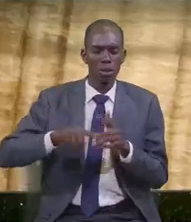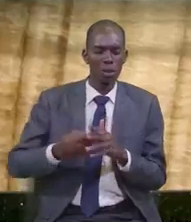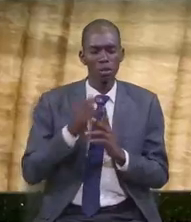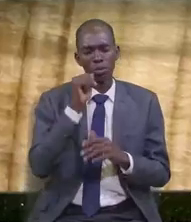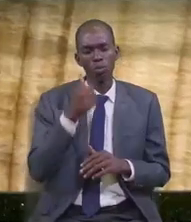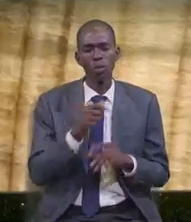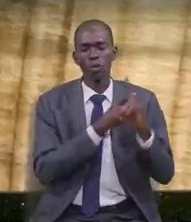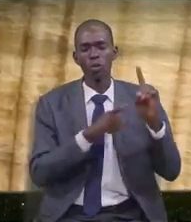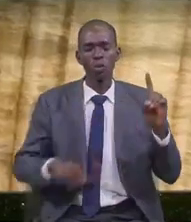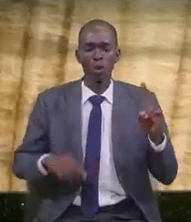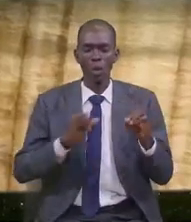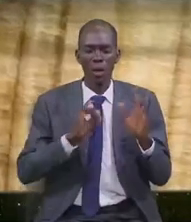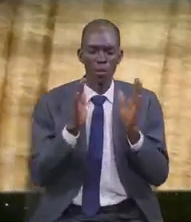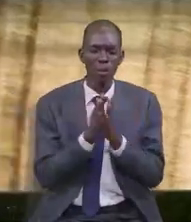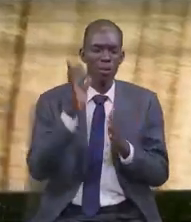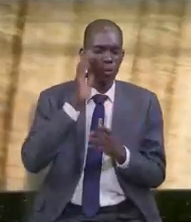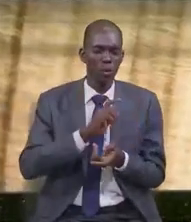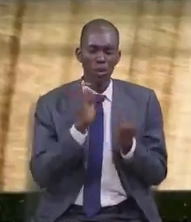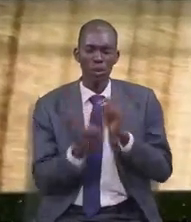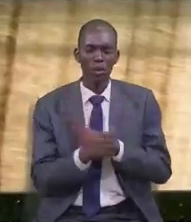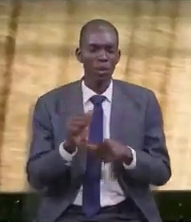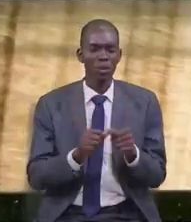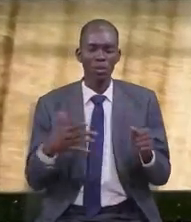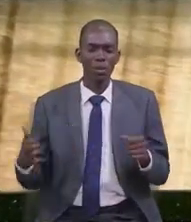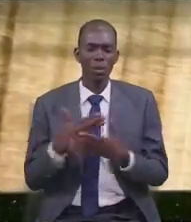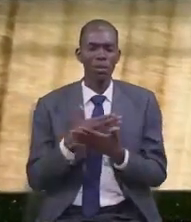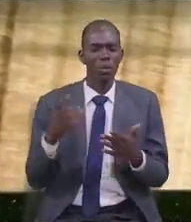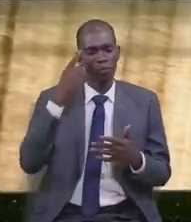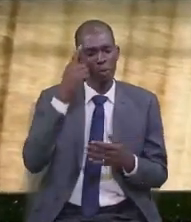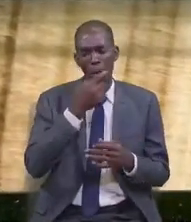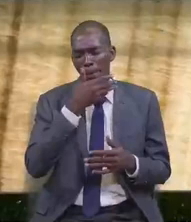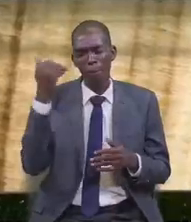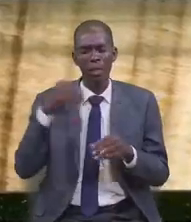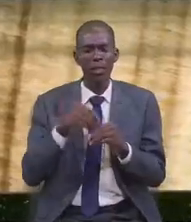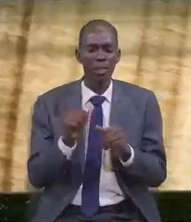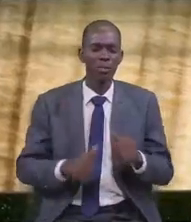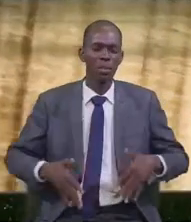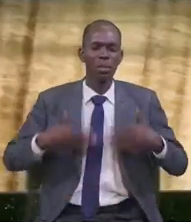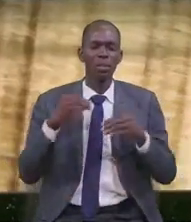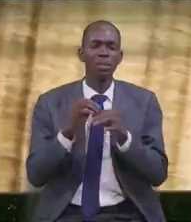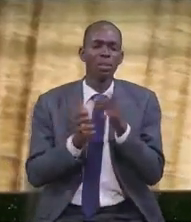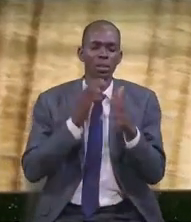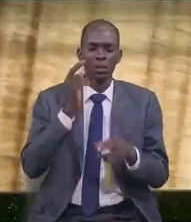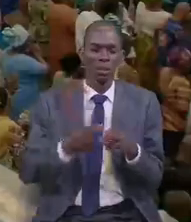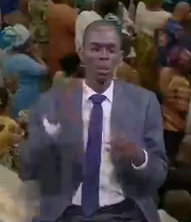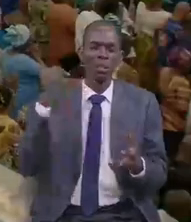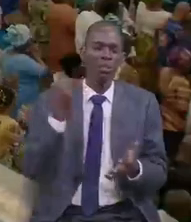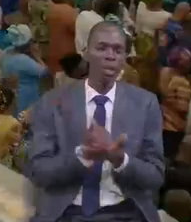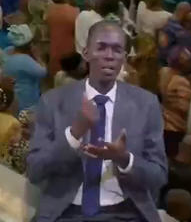prie que tu changes tout en meilleur dans chaque vie au nom de